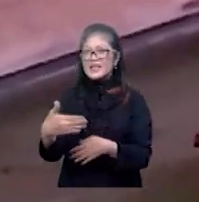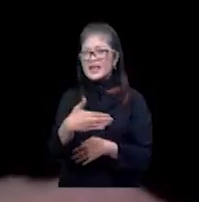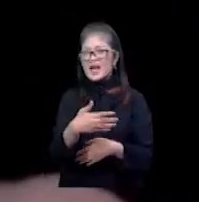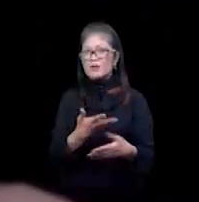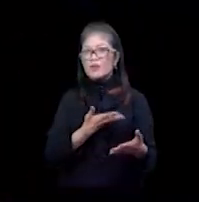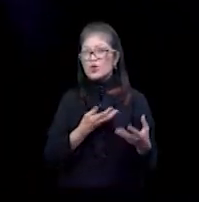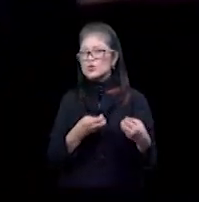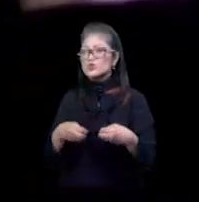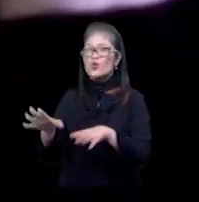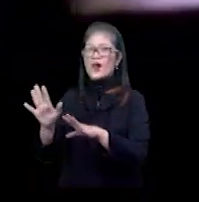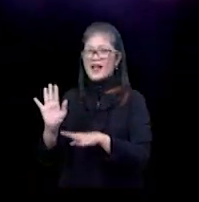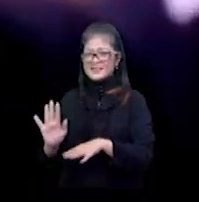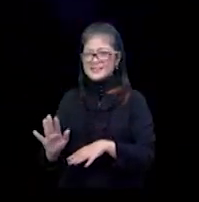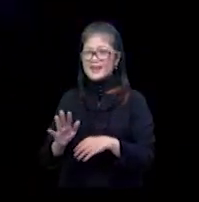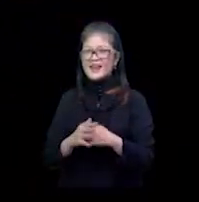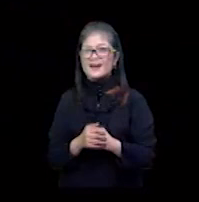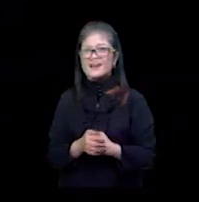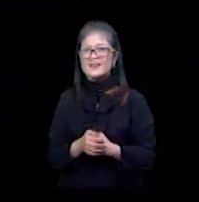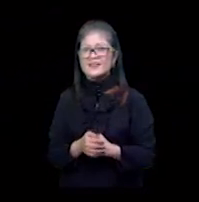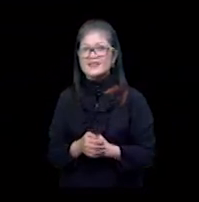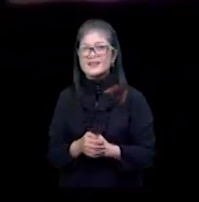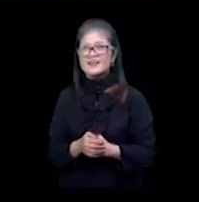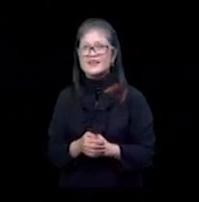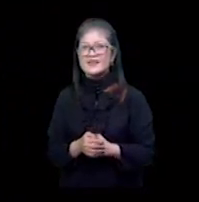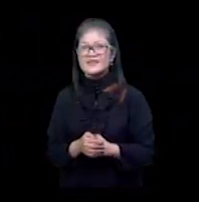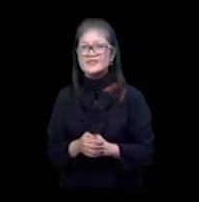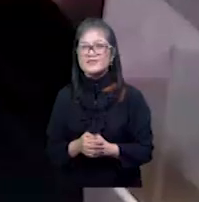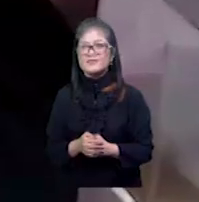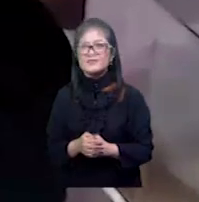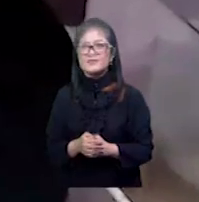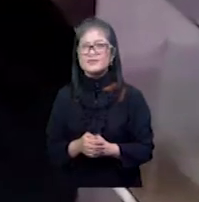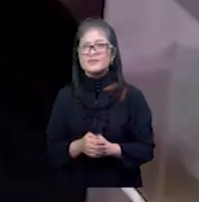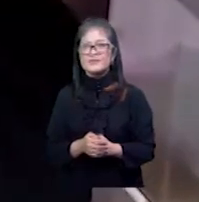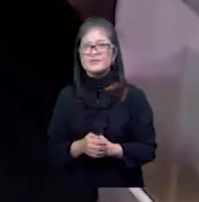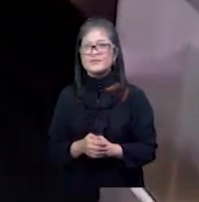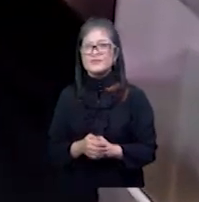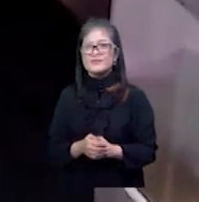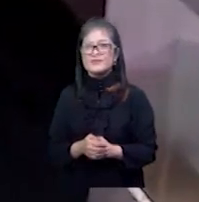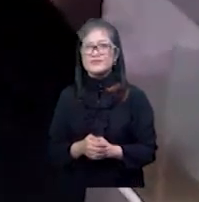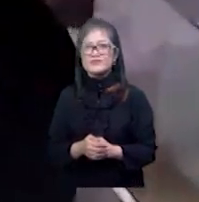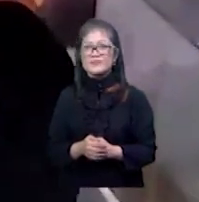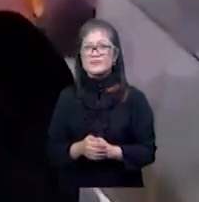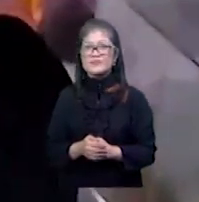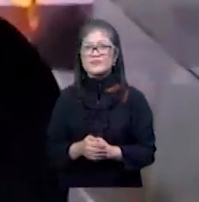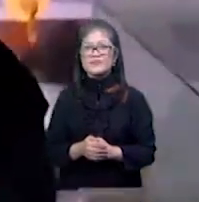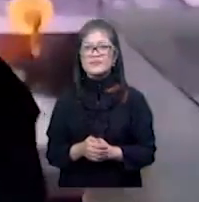arwana. Dari Tanjung Balai, Sumatera Utara, Ulil Amri melaporkan.